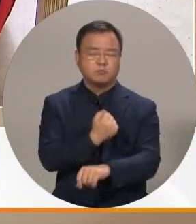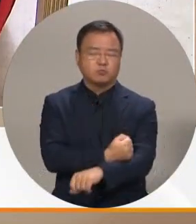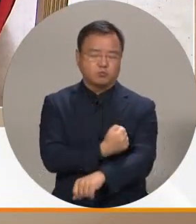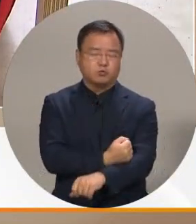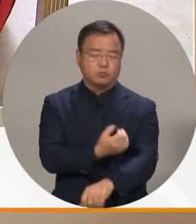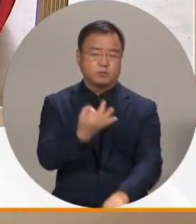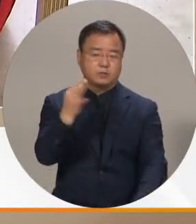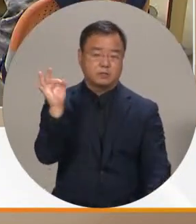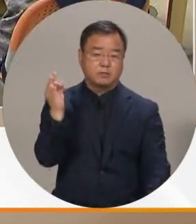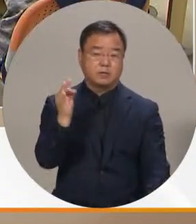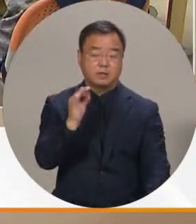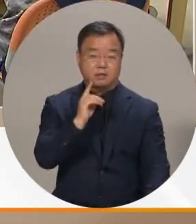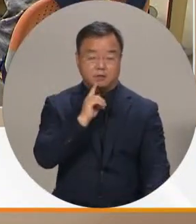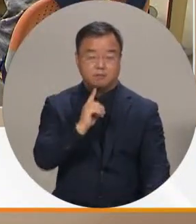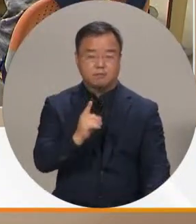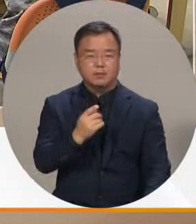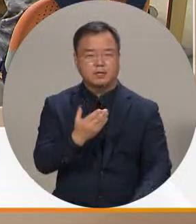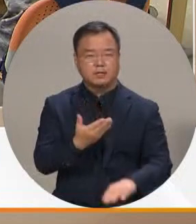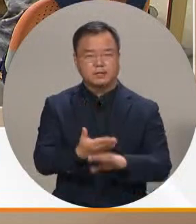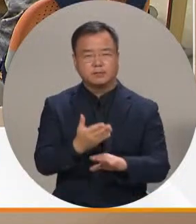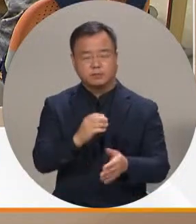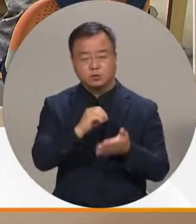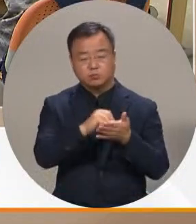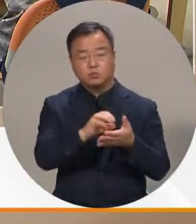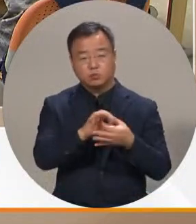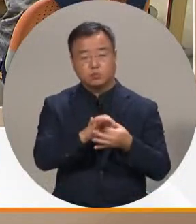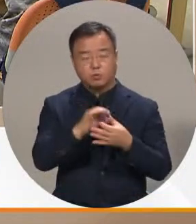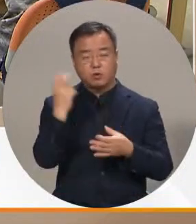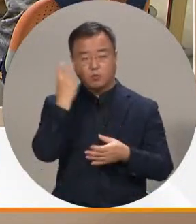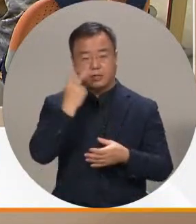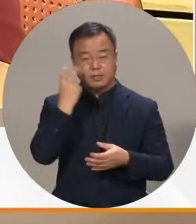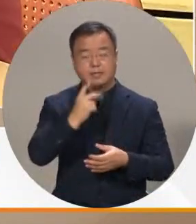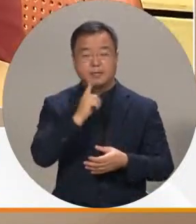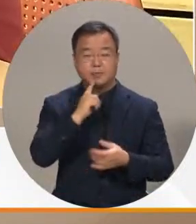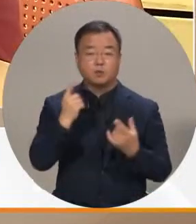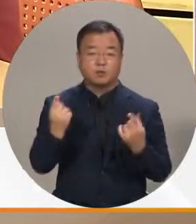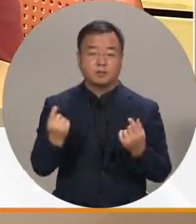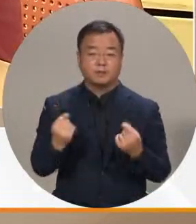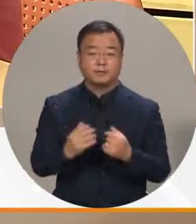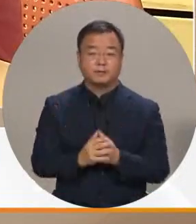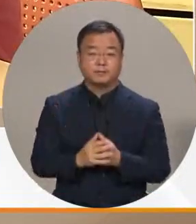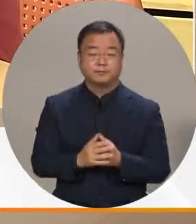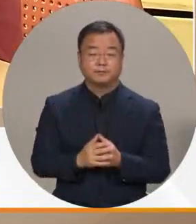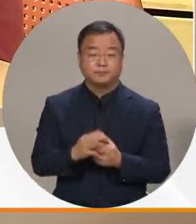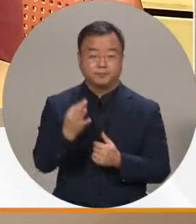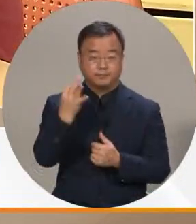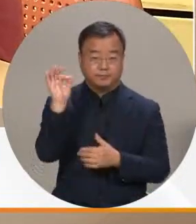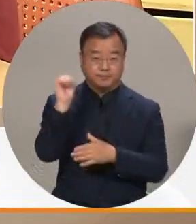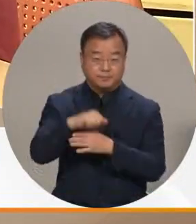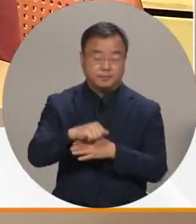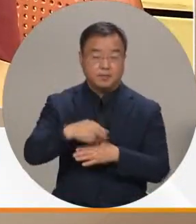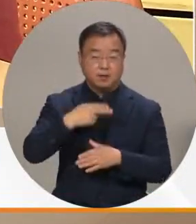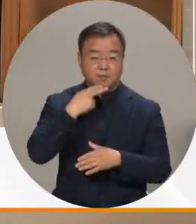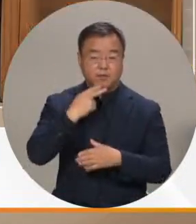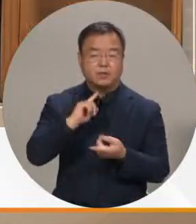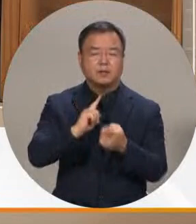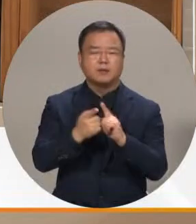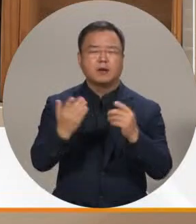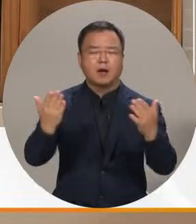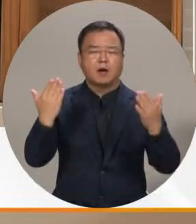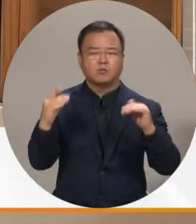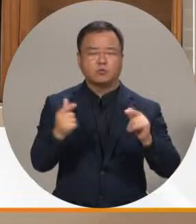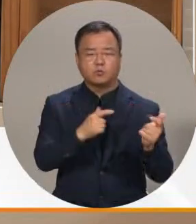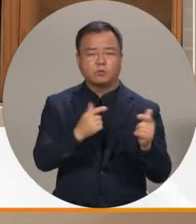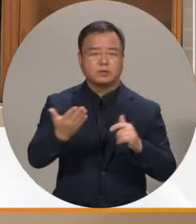다른 한편으로는 등록을 통해 대한교육기관을 관리감독하겠다는 것이었습니다 그리고 미인과 대안학교 입장에서는